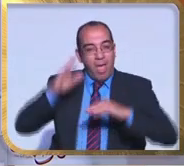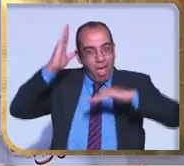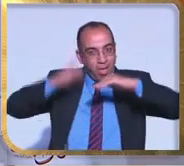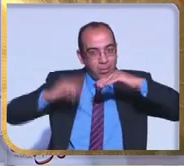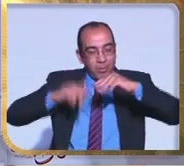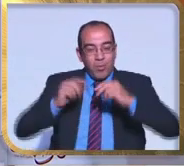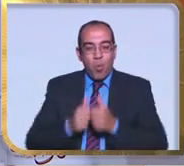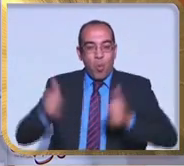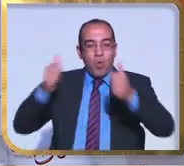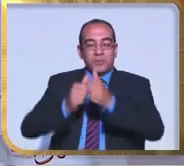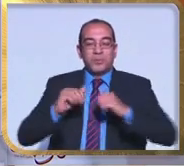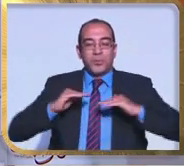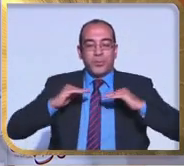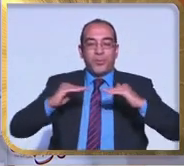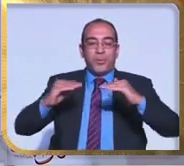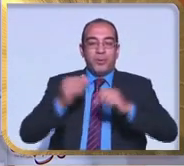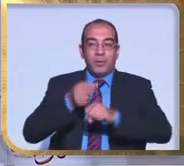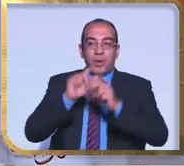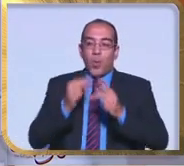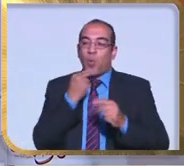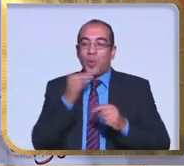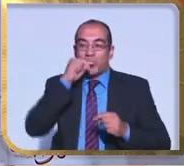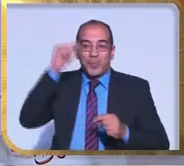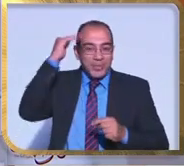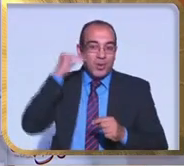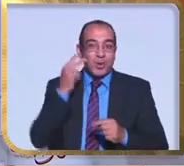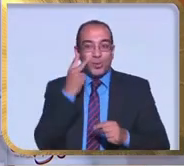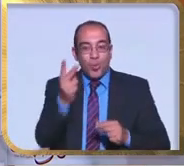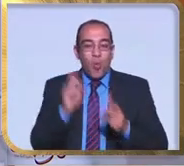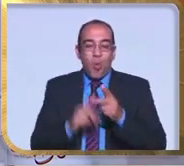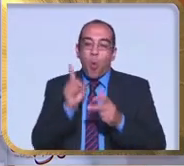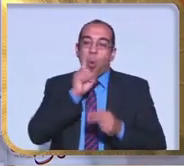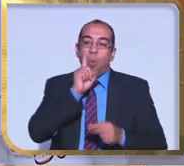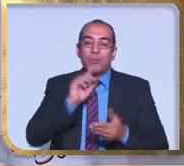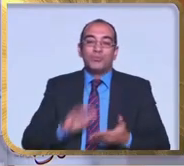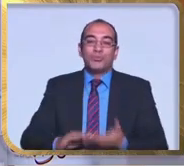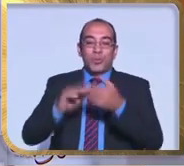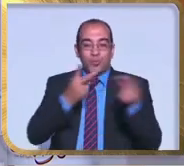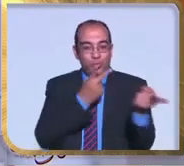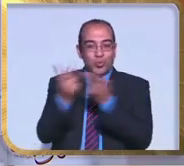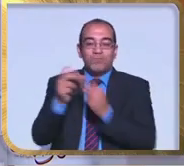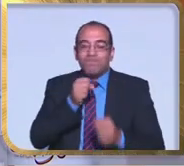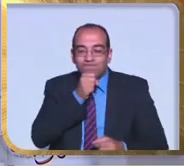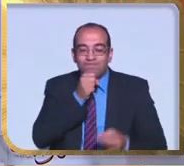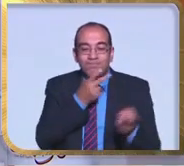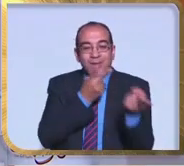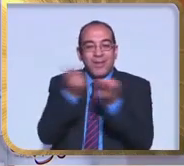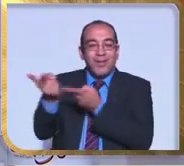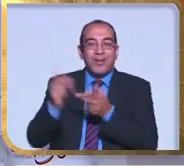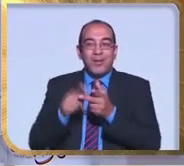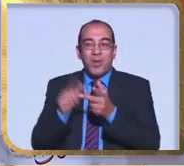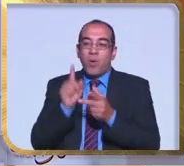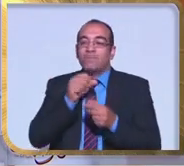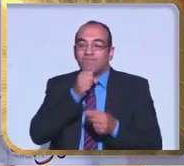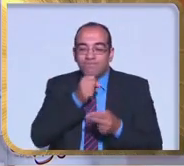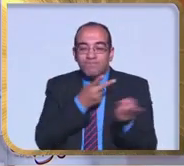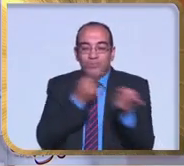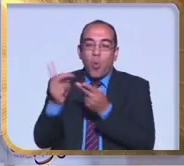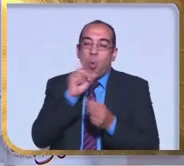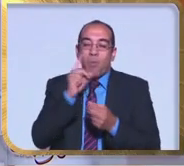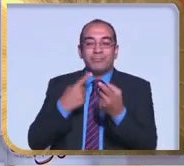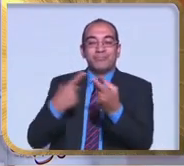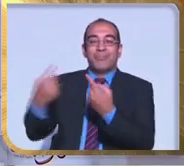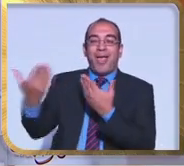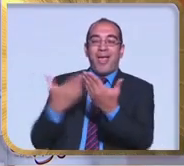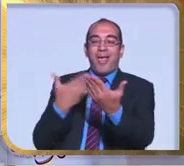جو أسري هادئ. لازم الولد والبنت دول يشوفوا ان أمهم بتزور جدتهم، وان جدتهم بتعامل أمهم